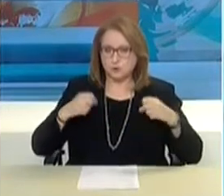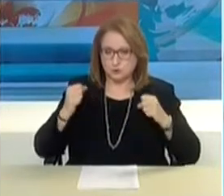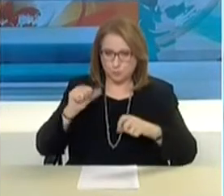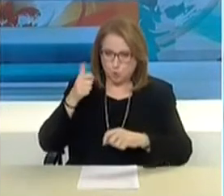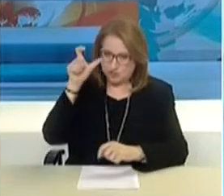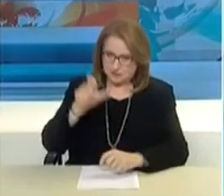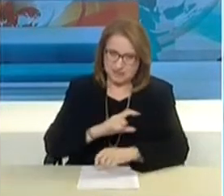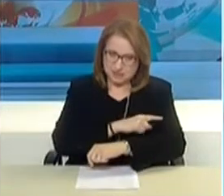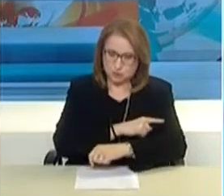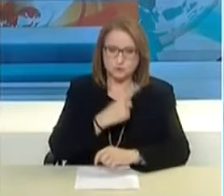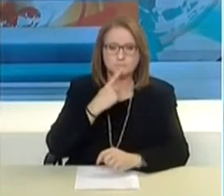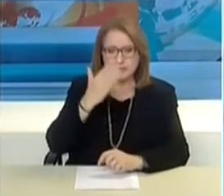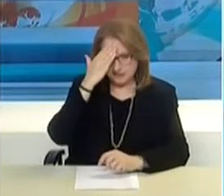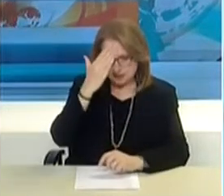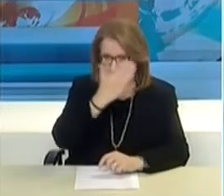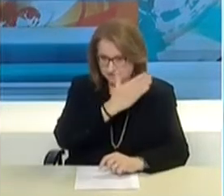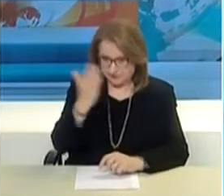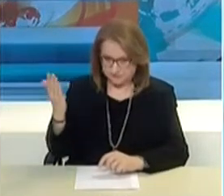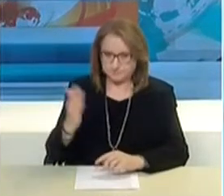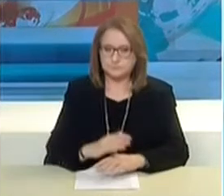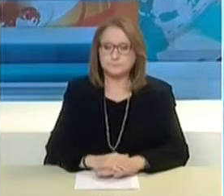Καλησπέρα σε όλους.